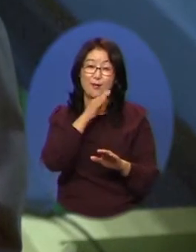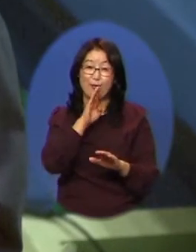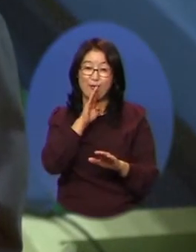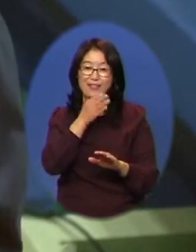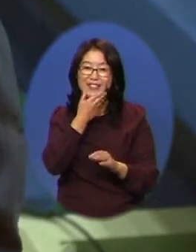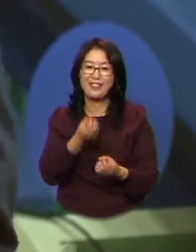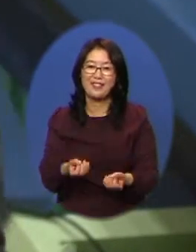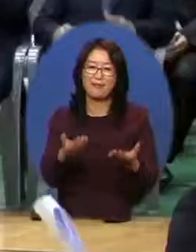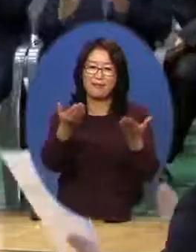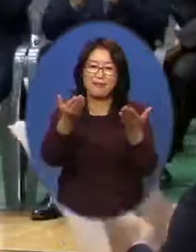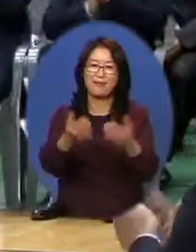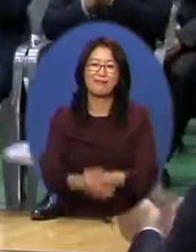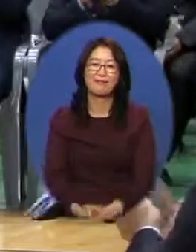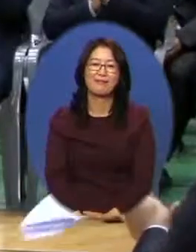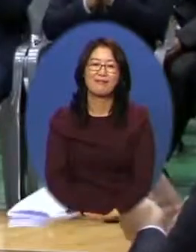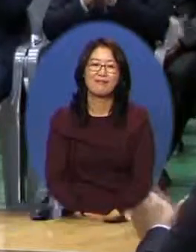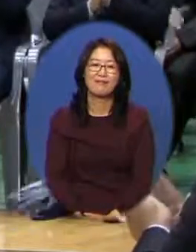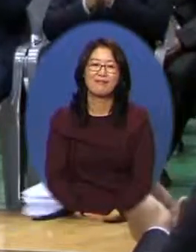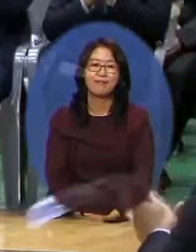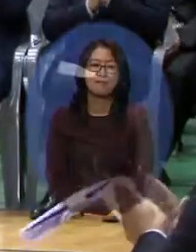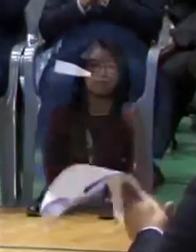축하드립니다. 감사합니다.